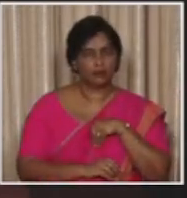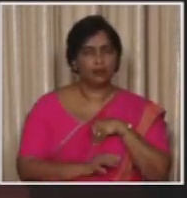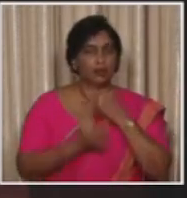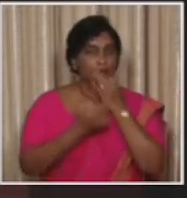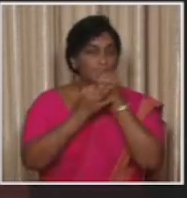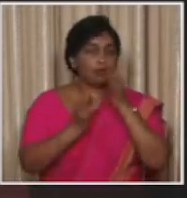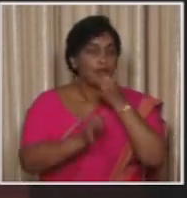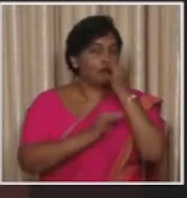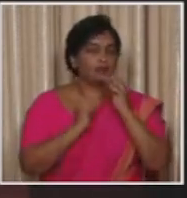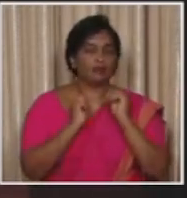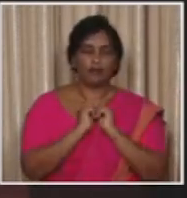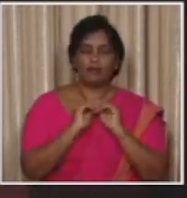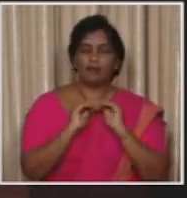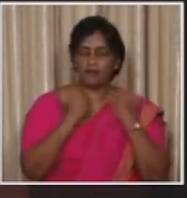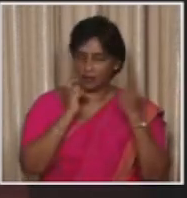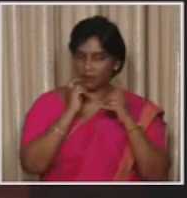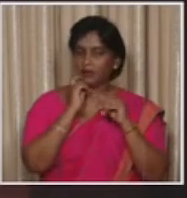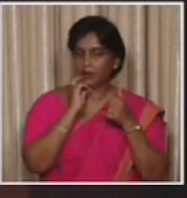සුරංගනා කතා හරියන්නේ නැහැ.